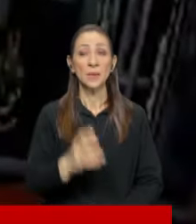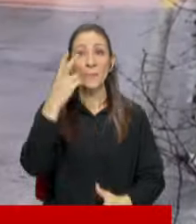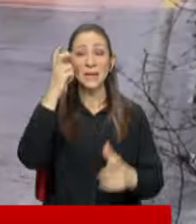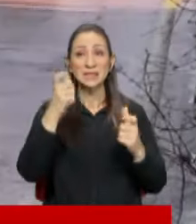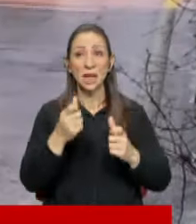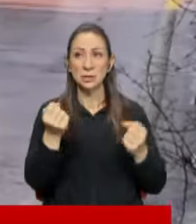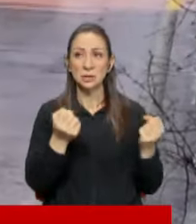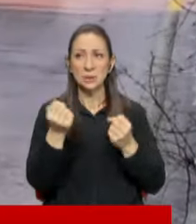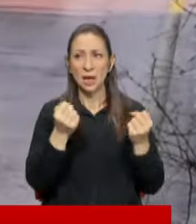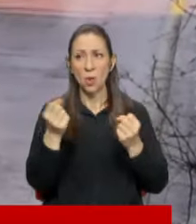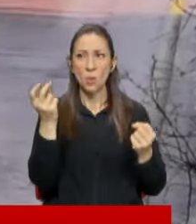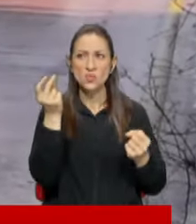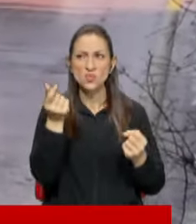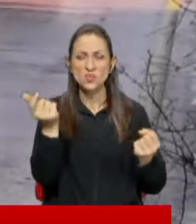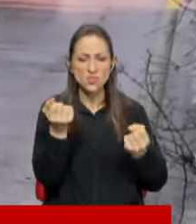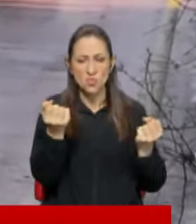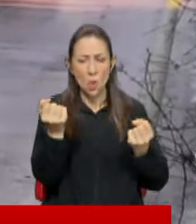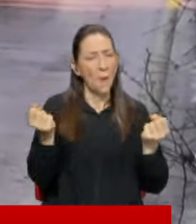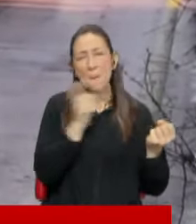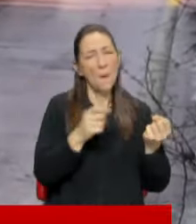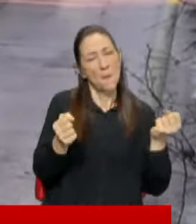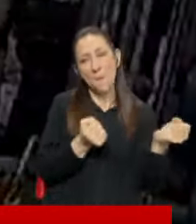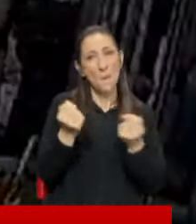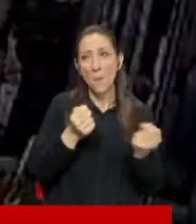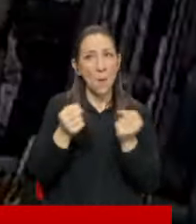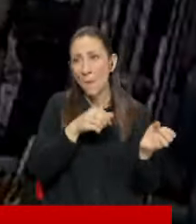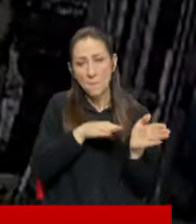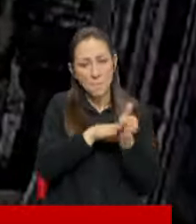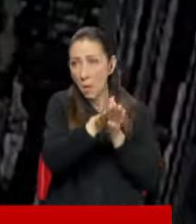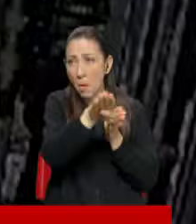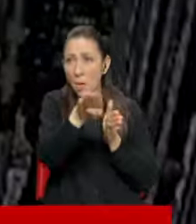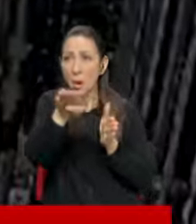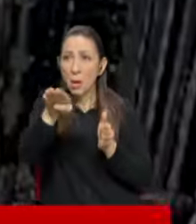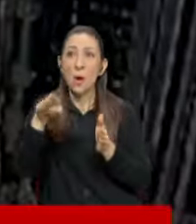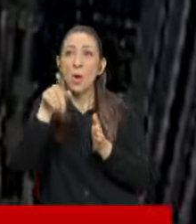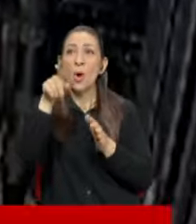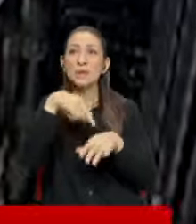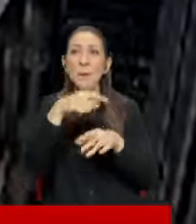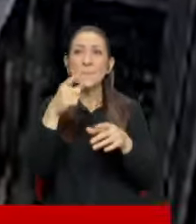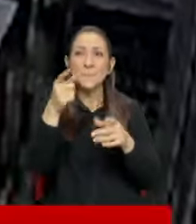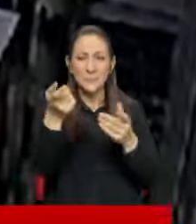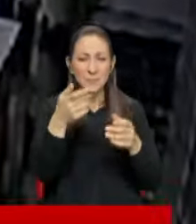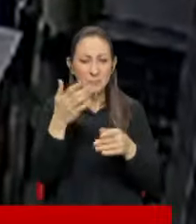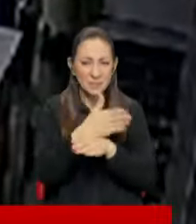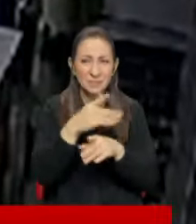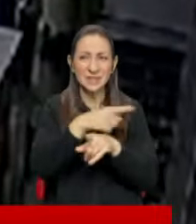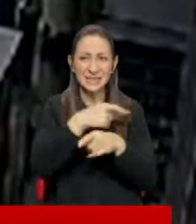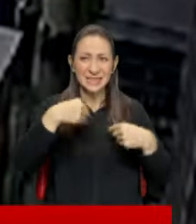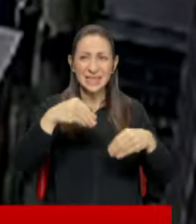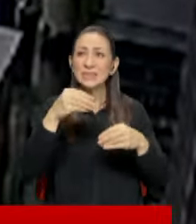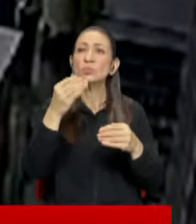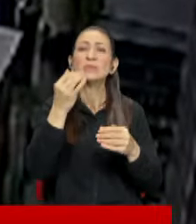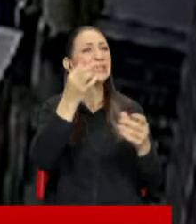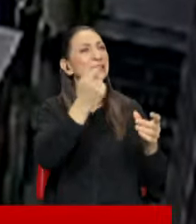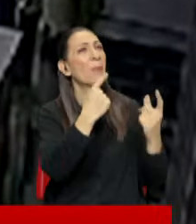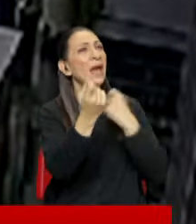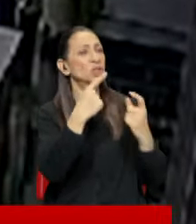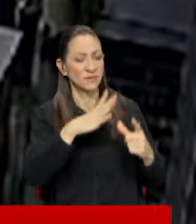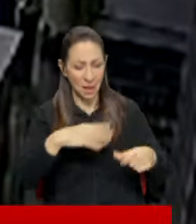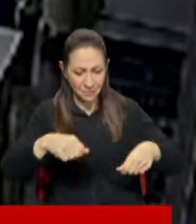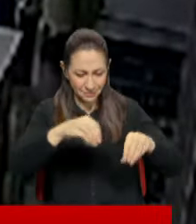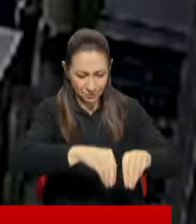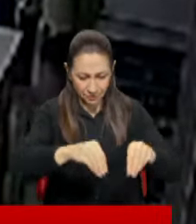Manisa'da direksiyon hakimiyetini kaybetti bir sürücü, hızla kaldırıma çıktı. O sırada manav çalışanı müşterilerin siparişlerini